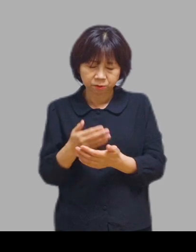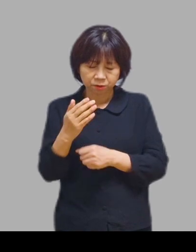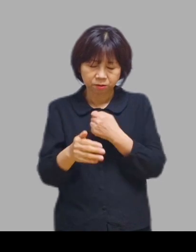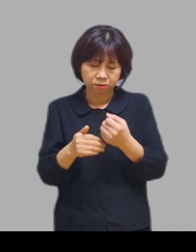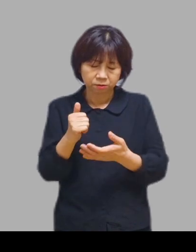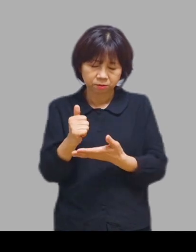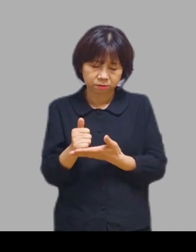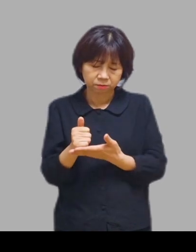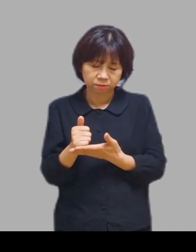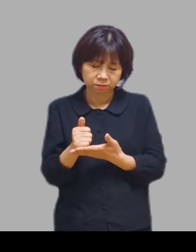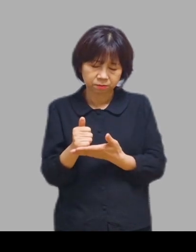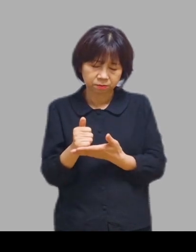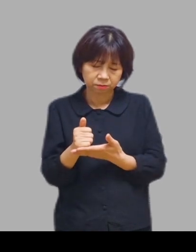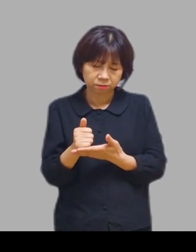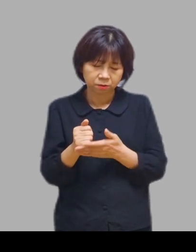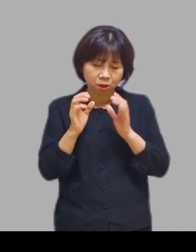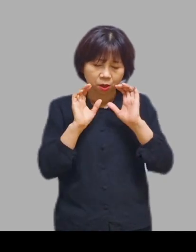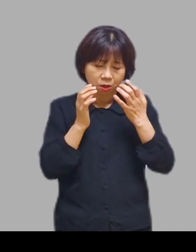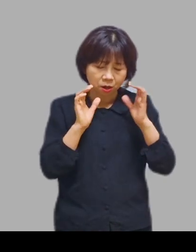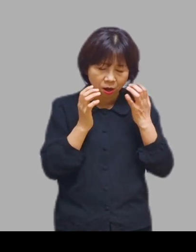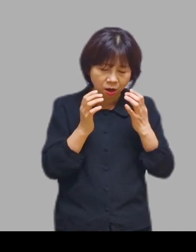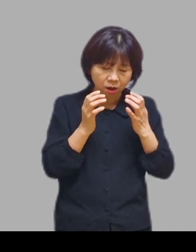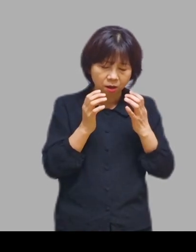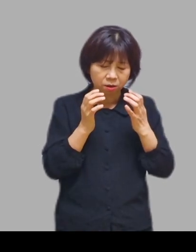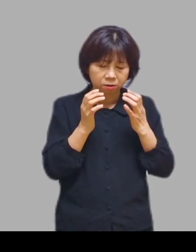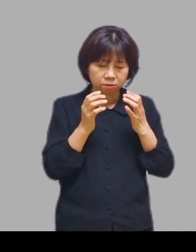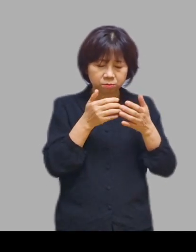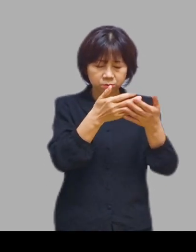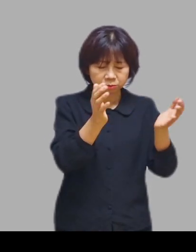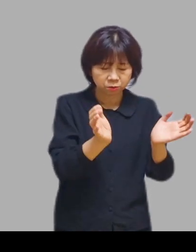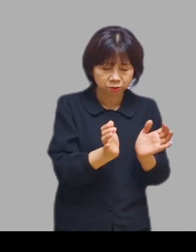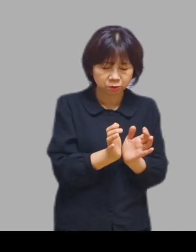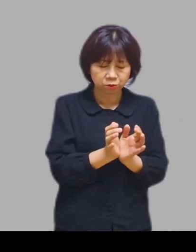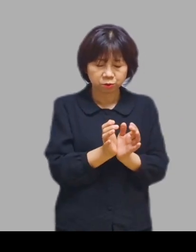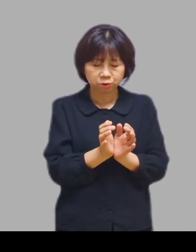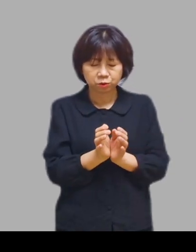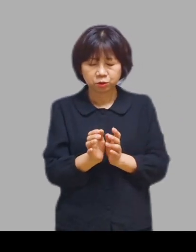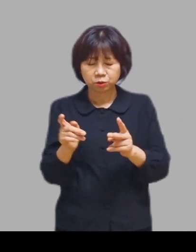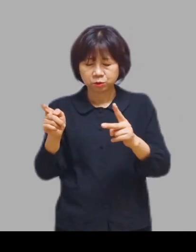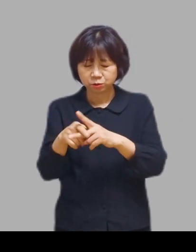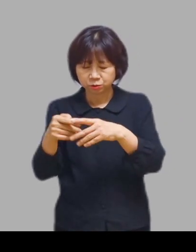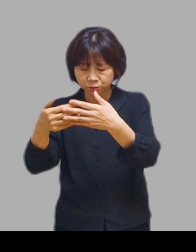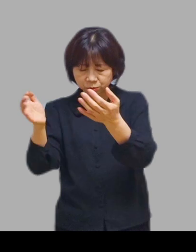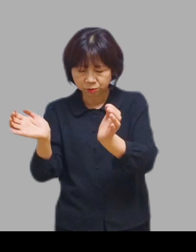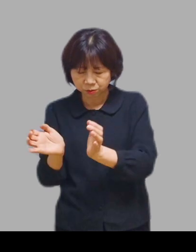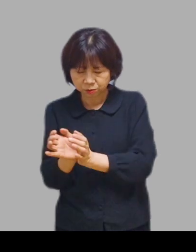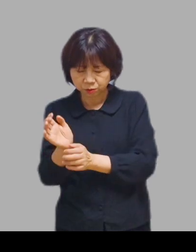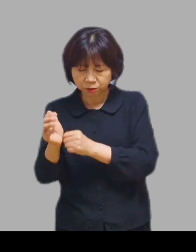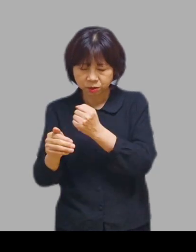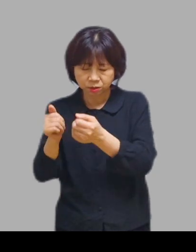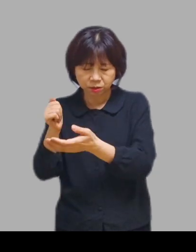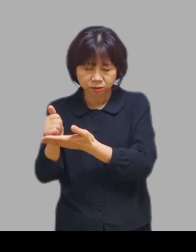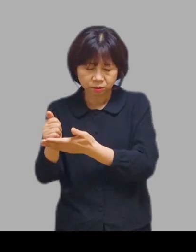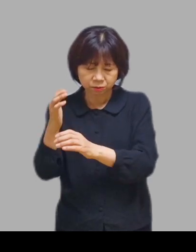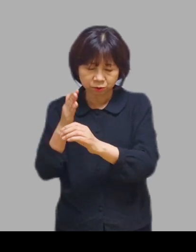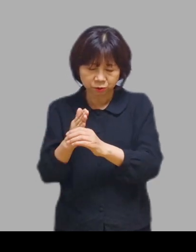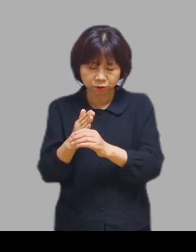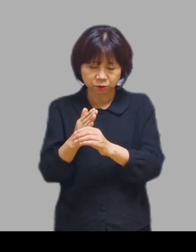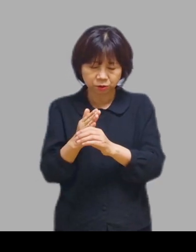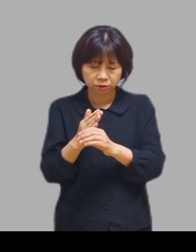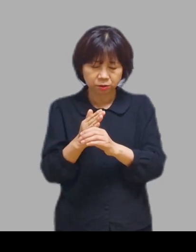하나님, 영아부, 아동부, 청소년부, 청년부 우리 어린 자녀들 하나님 중심, 하나님의